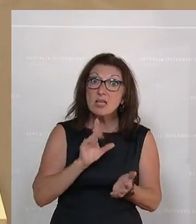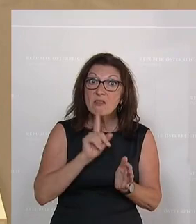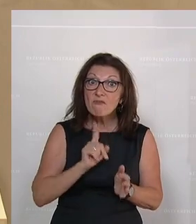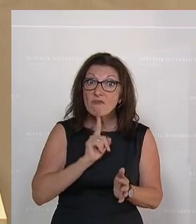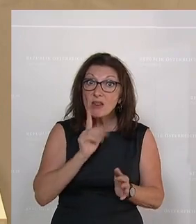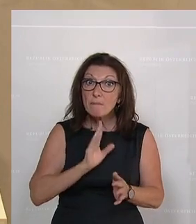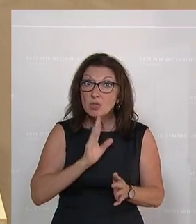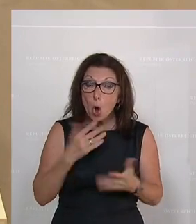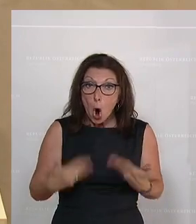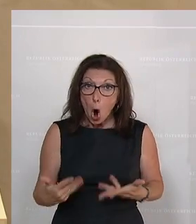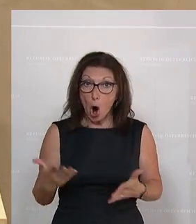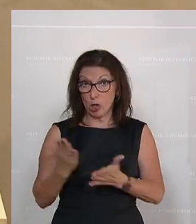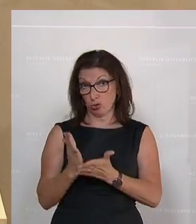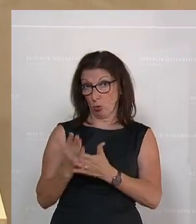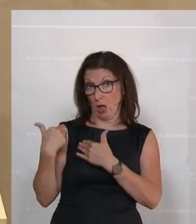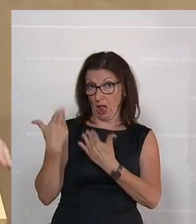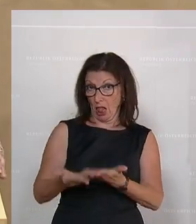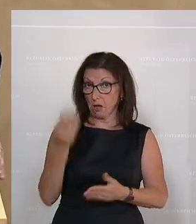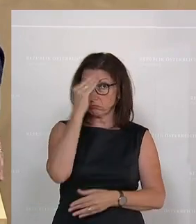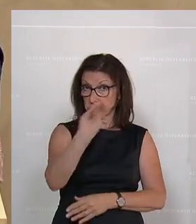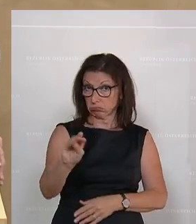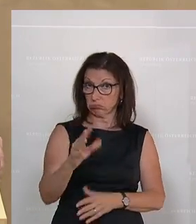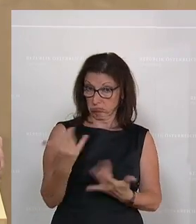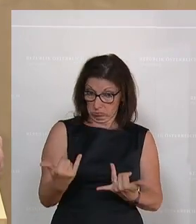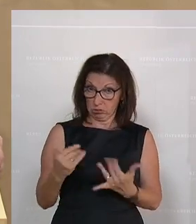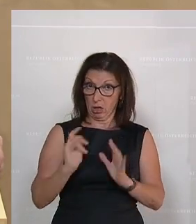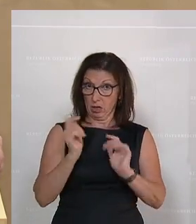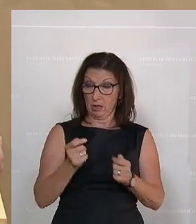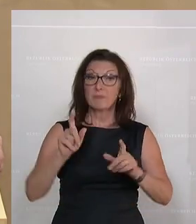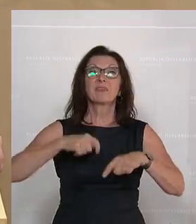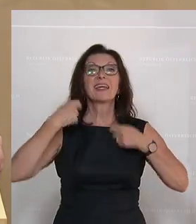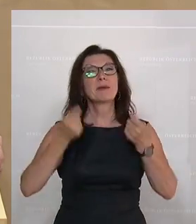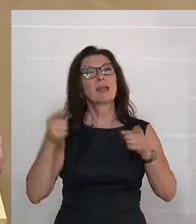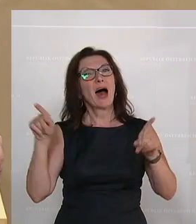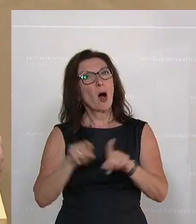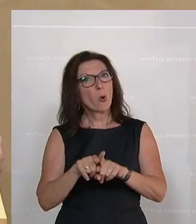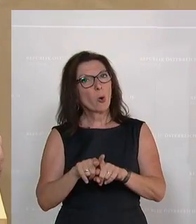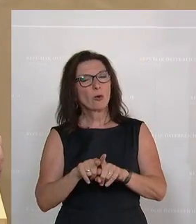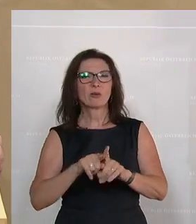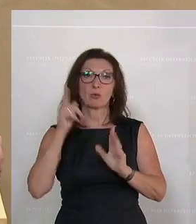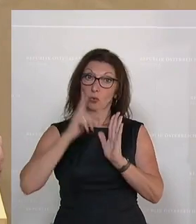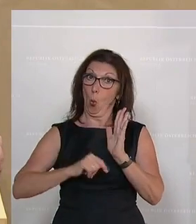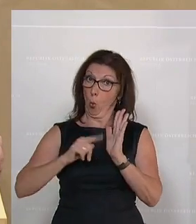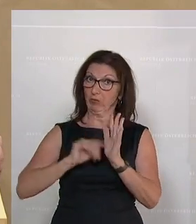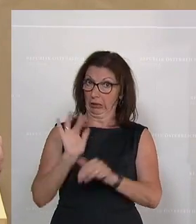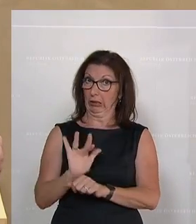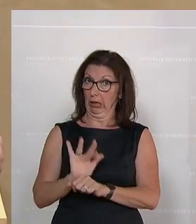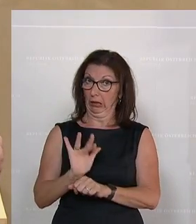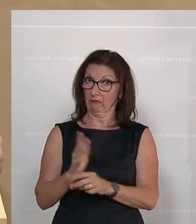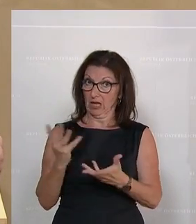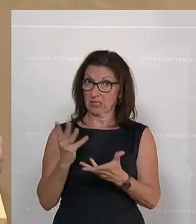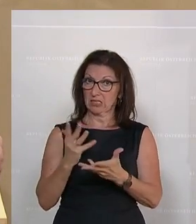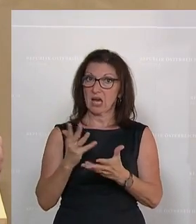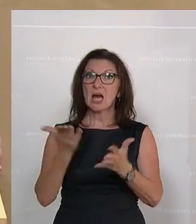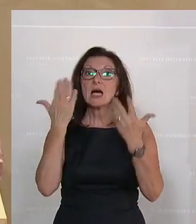entlastet werden die vegetation ich bringe hatte der antrag ein es gibt auch den sehr oft kritisierten erhöhten